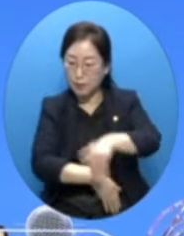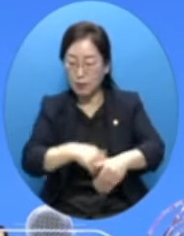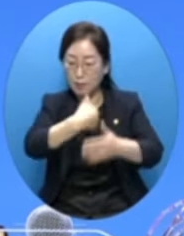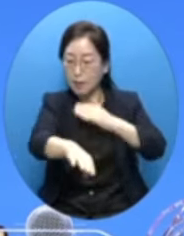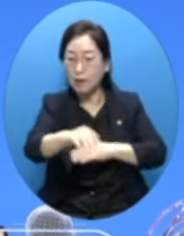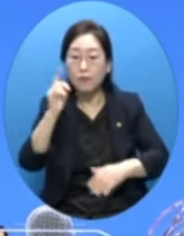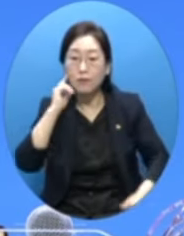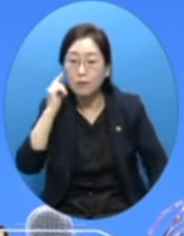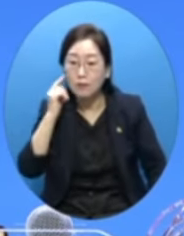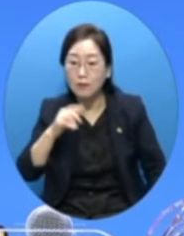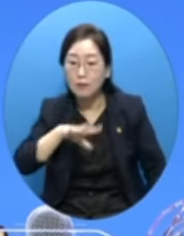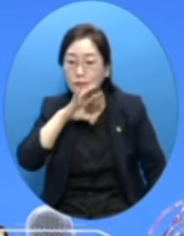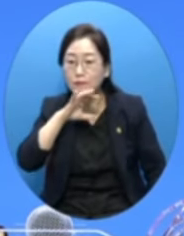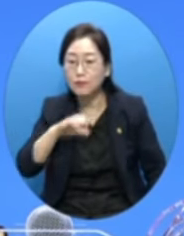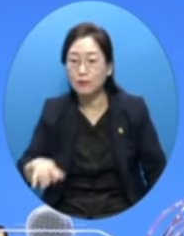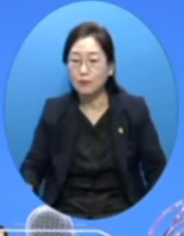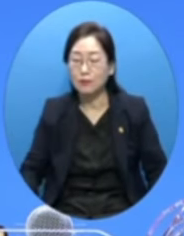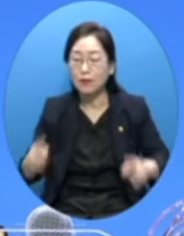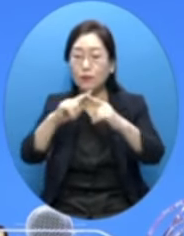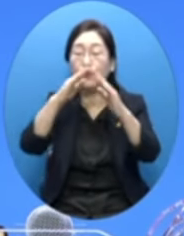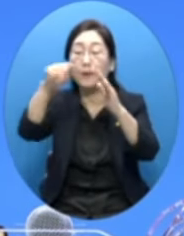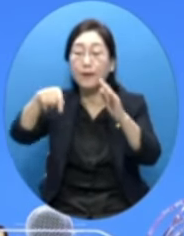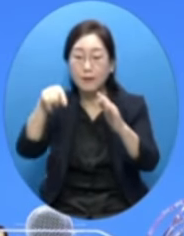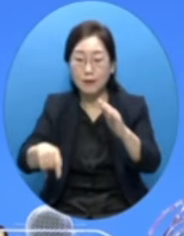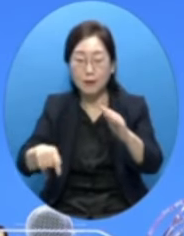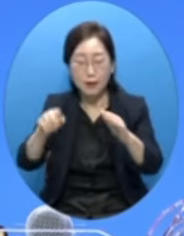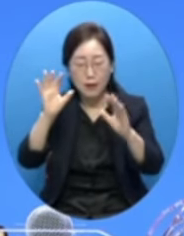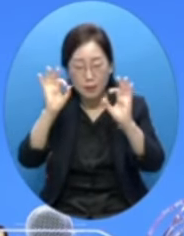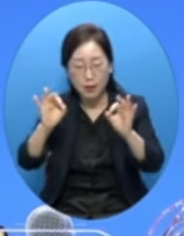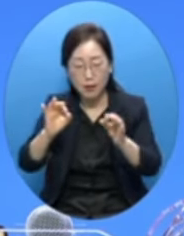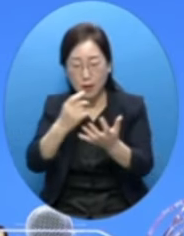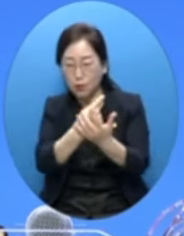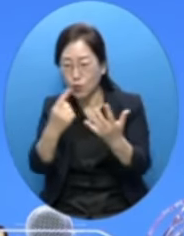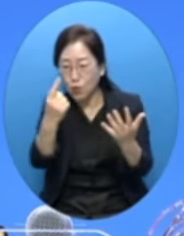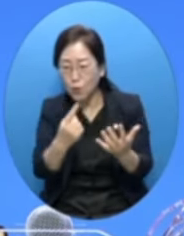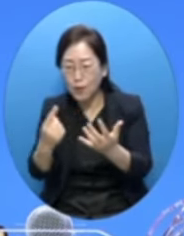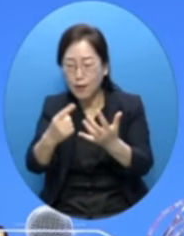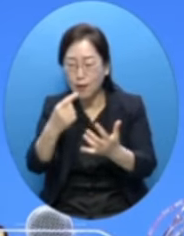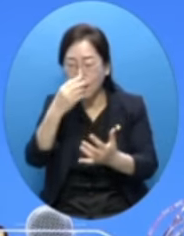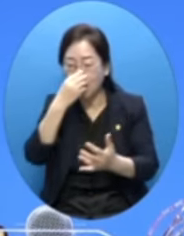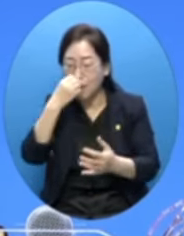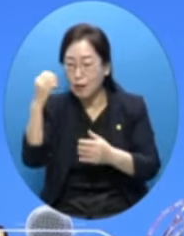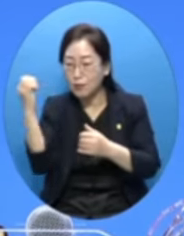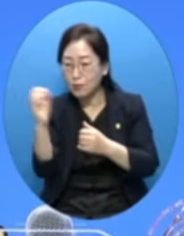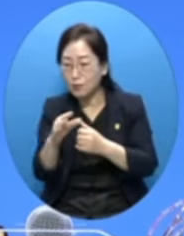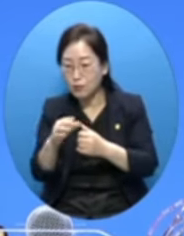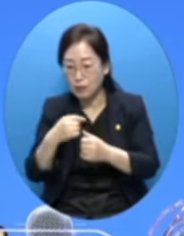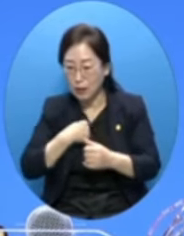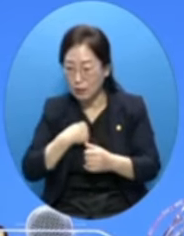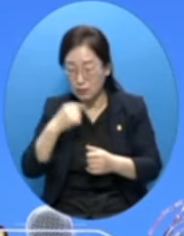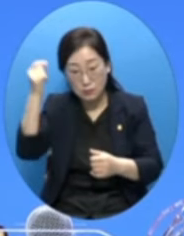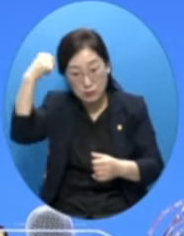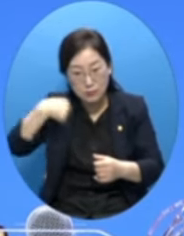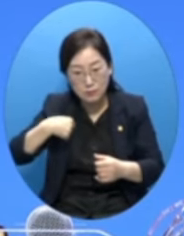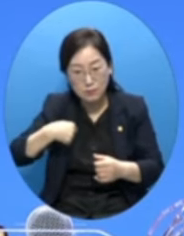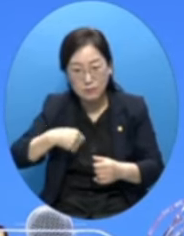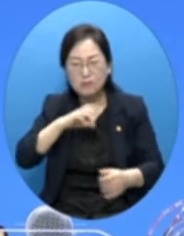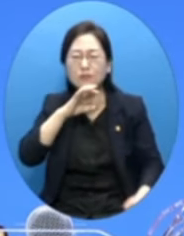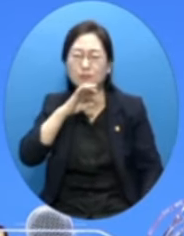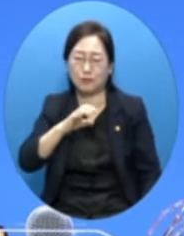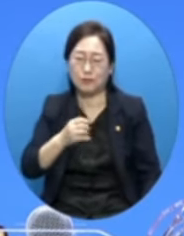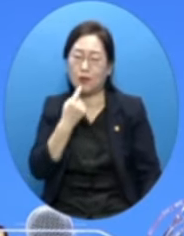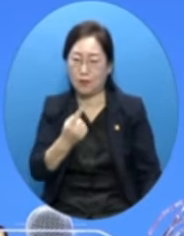무시하느냐. 그래서 항상 교회 내는 소외된 사람, 무시당한 사람들이 불평할 수 있는 그런 요인을 갖고 있는 것입니다.